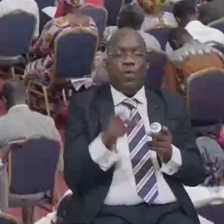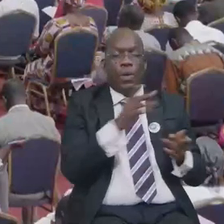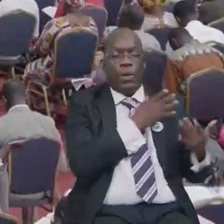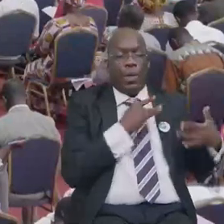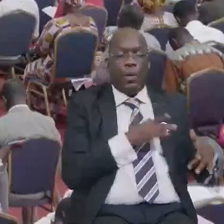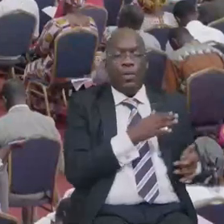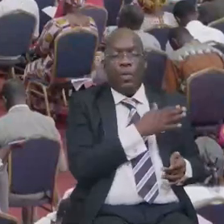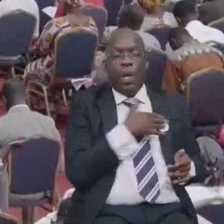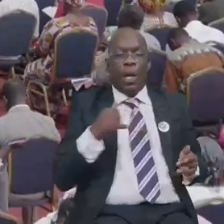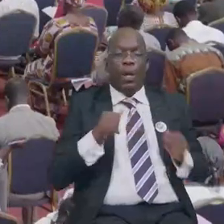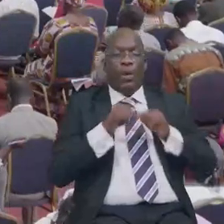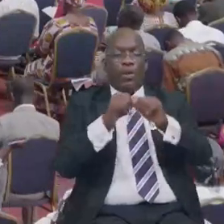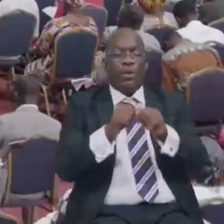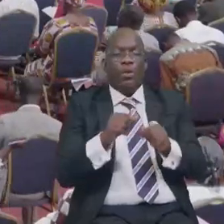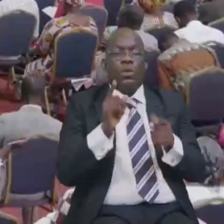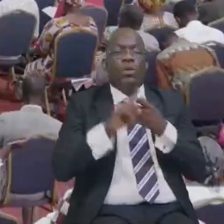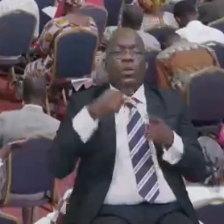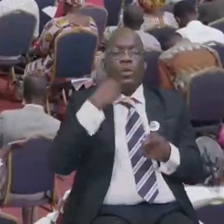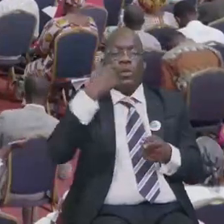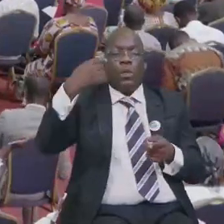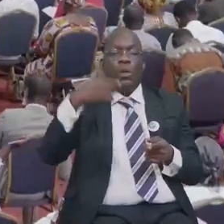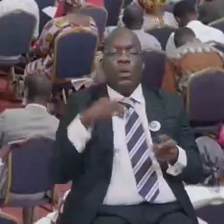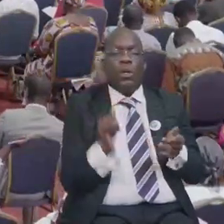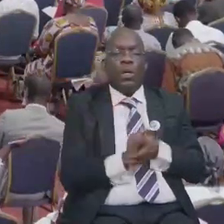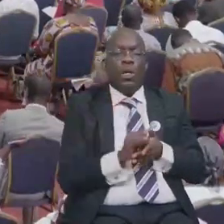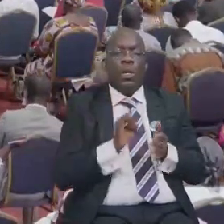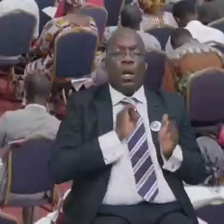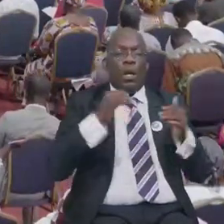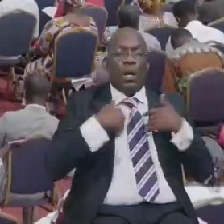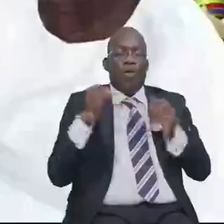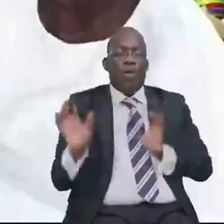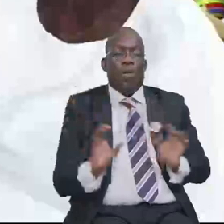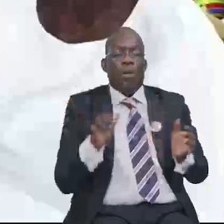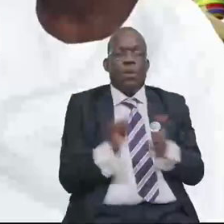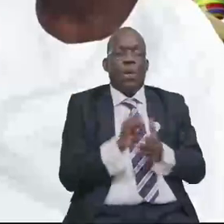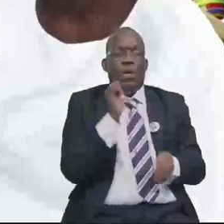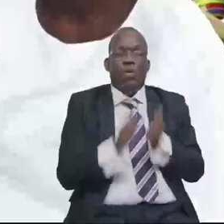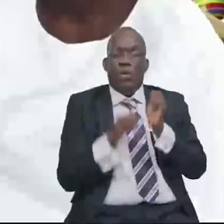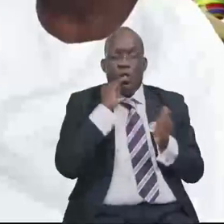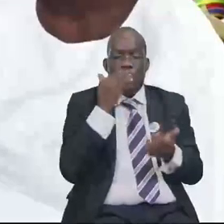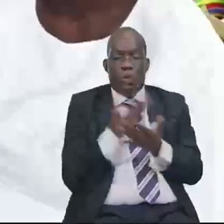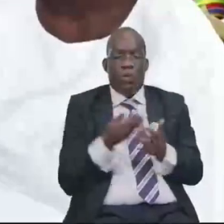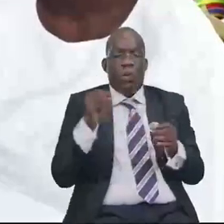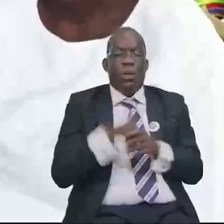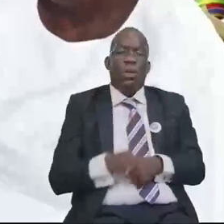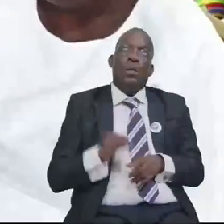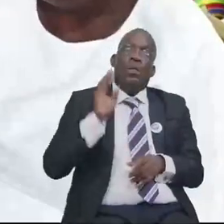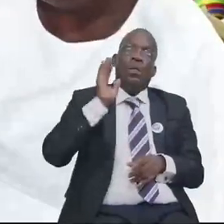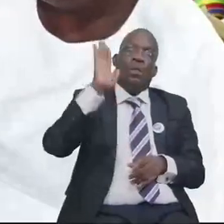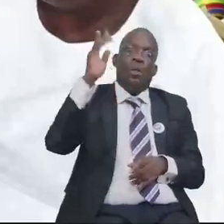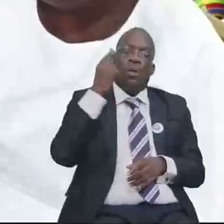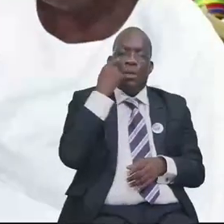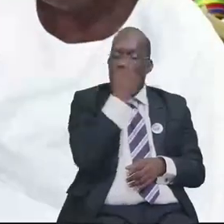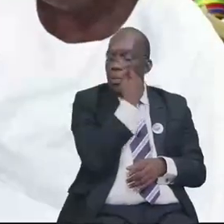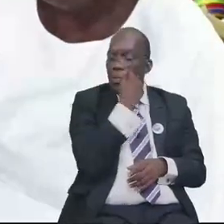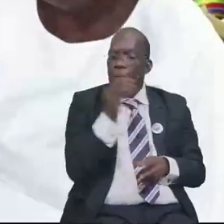Et continue en disant, et que j'ai fait ce qui est bien à tes yeux. Il dit